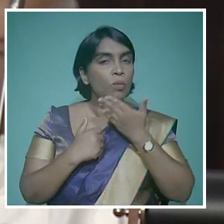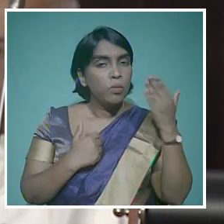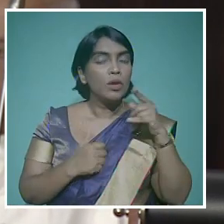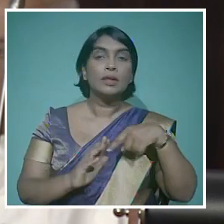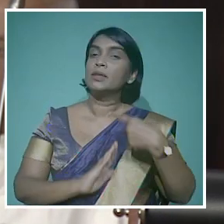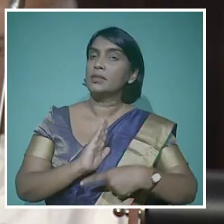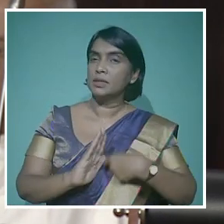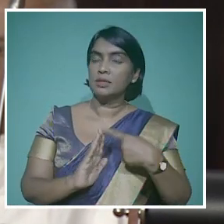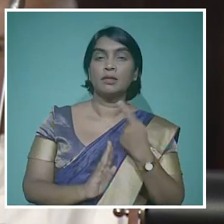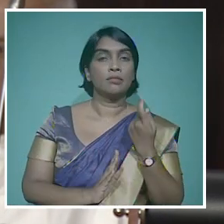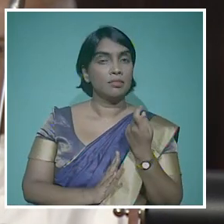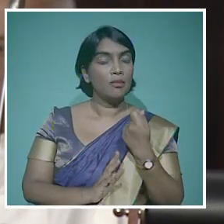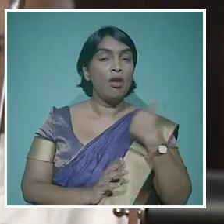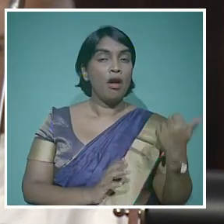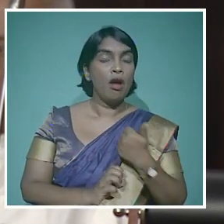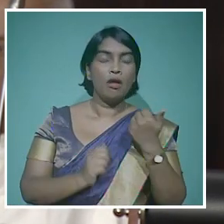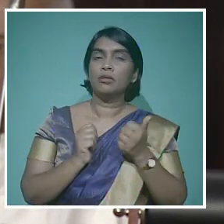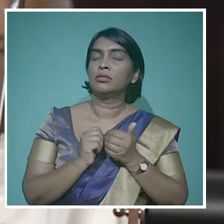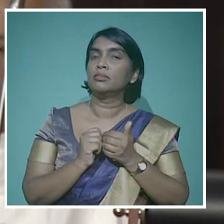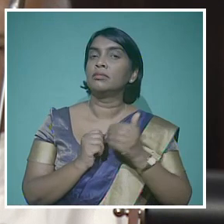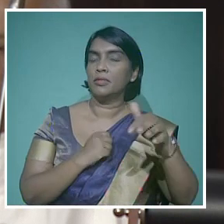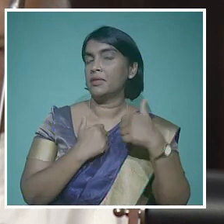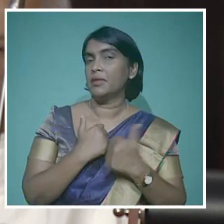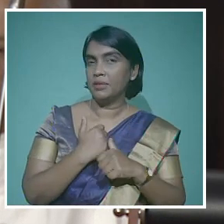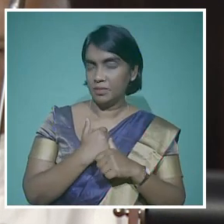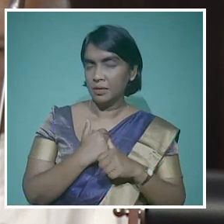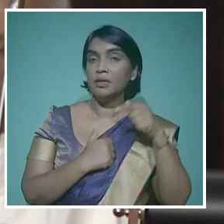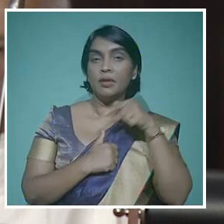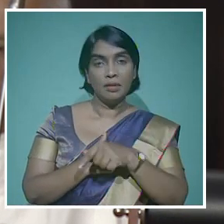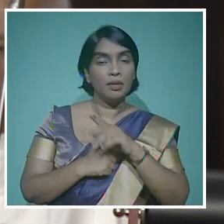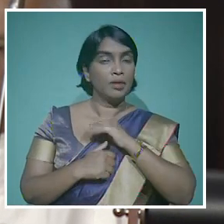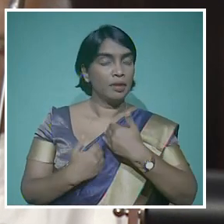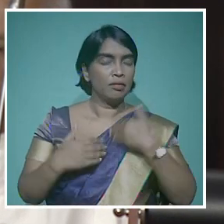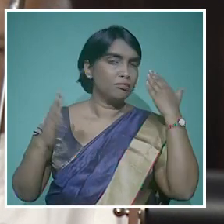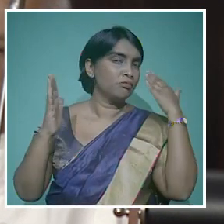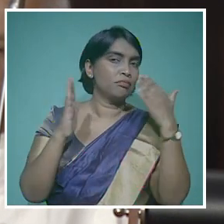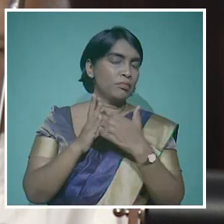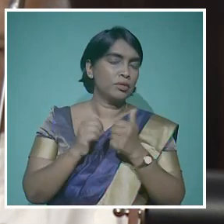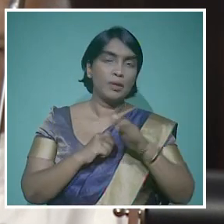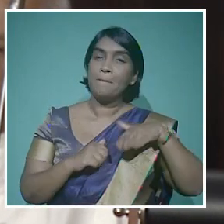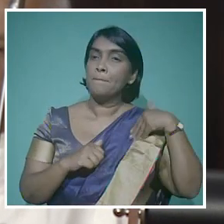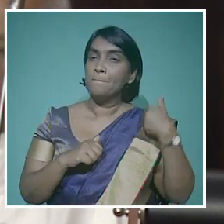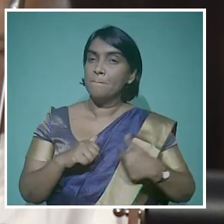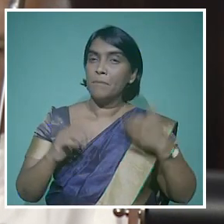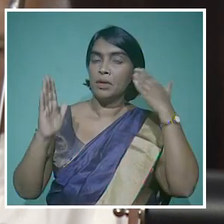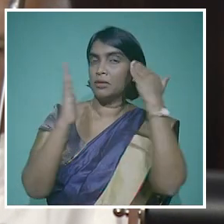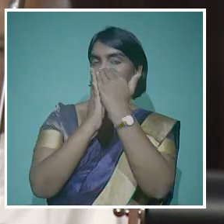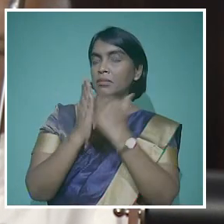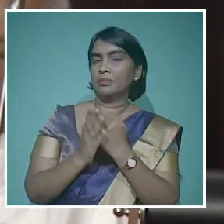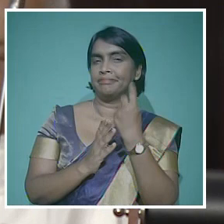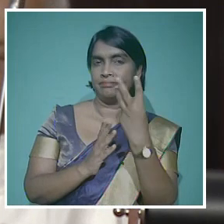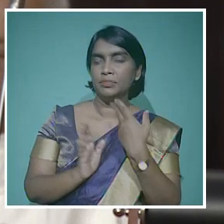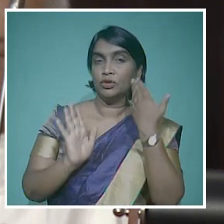ශ්‍රී ලාංකික ආර්ථිකයක නව පදනමක් සැකසීමටයි. මෙතනදී අපේ අවධානයට යොමු වන මූලික කරුණු කීපයක්